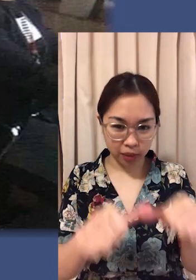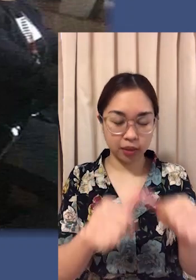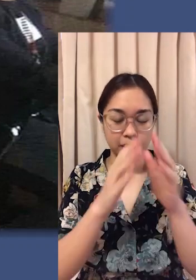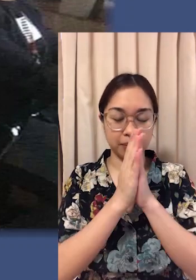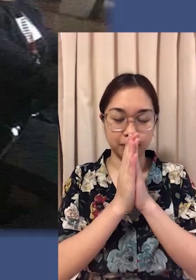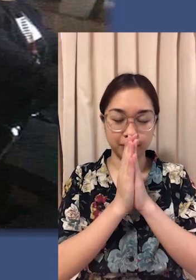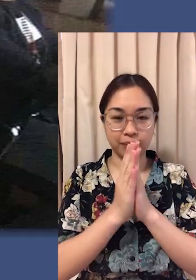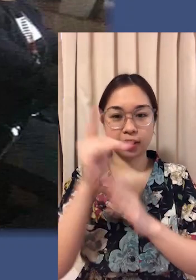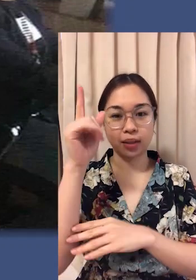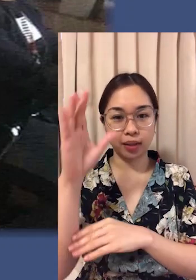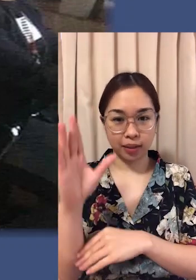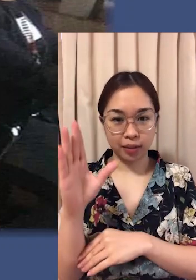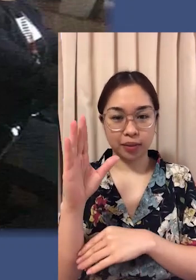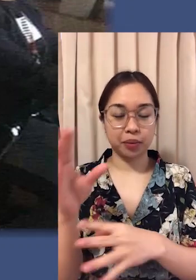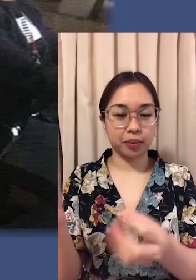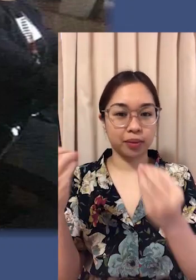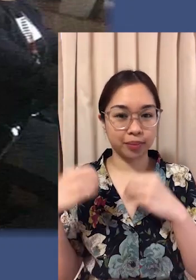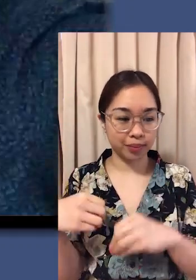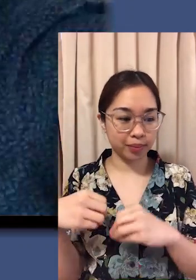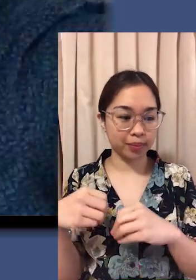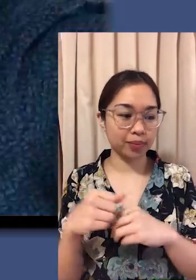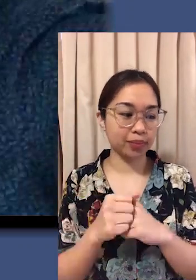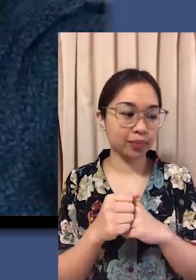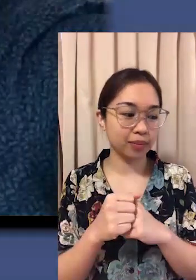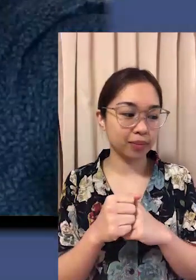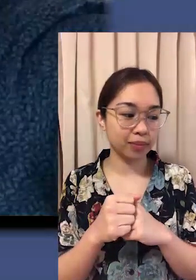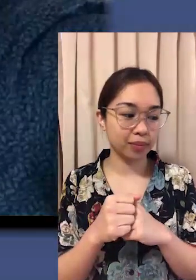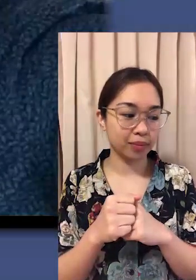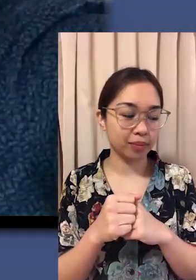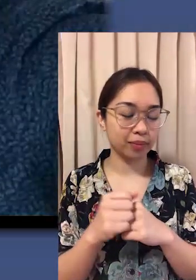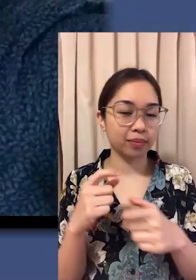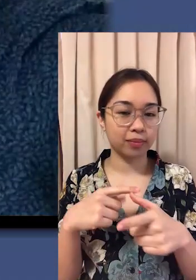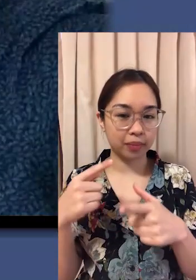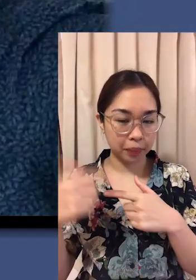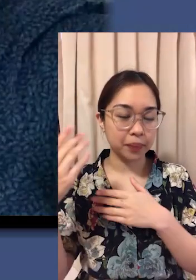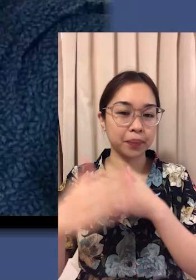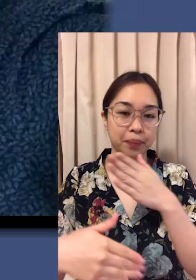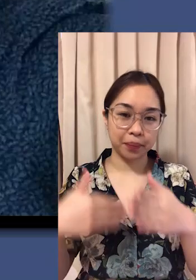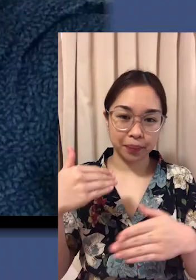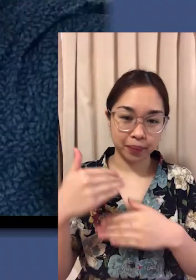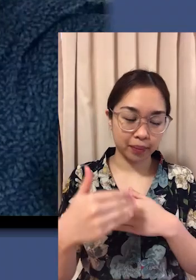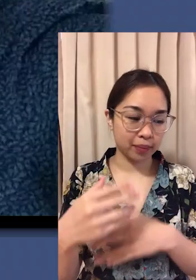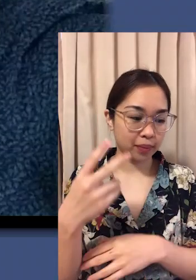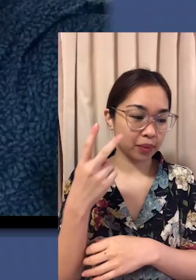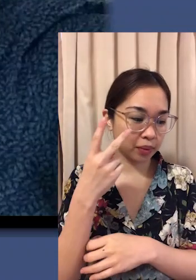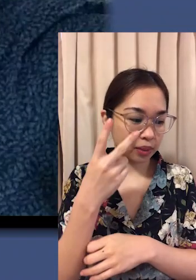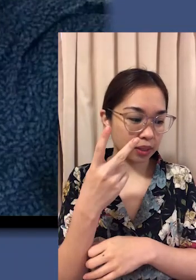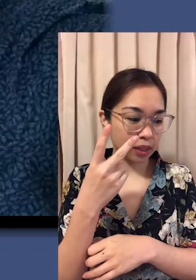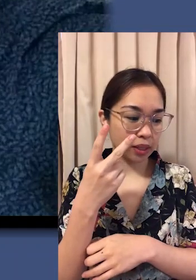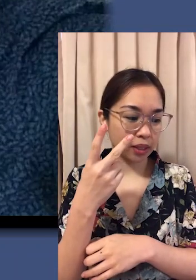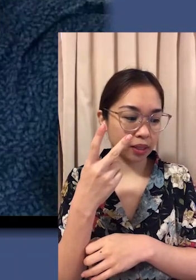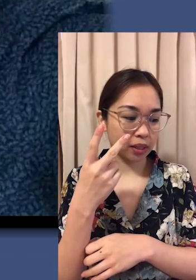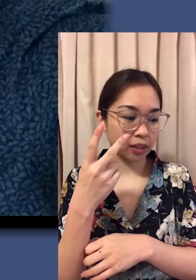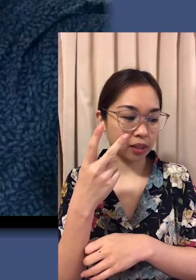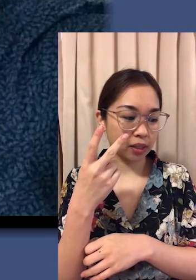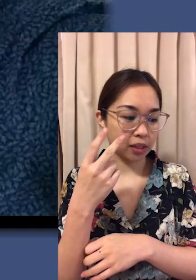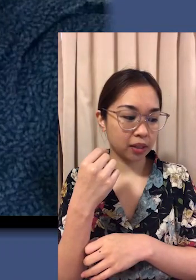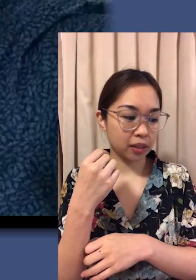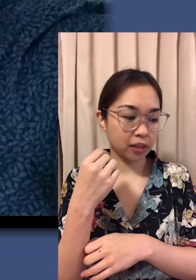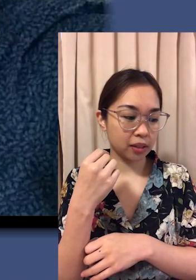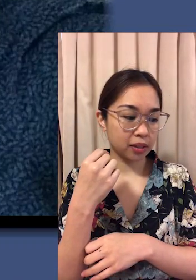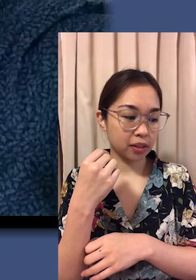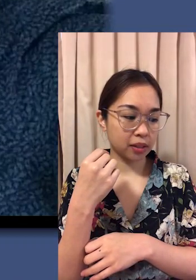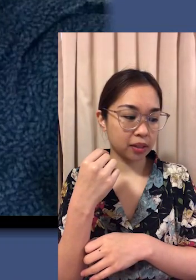na talaga ang Panginoon mag-iingat sa kanila. Yes. Hanggang sa nalalaman pa namin, ito ang mahirap sa amin, na ang buong